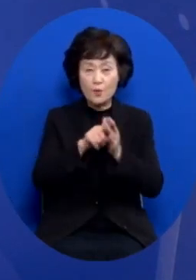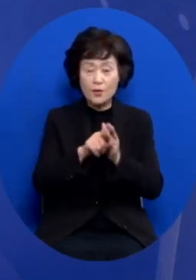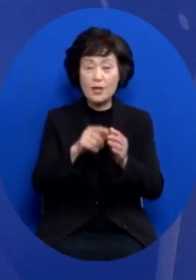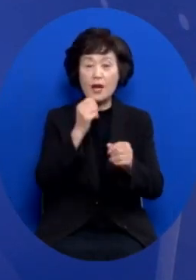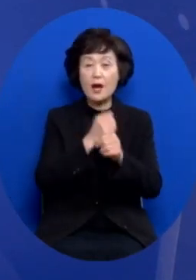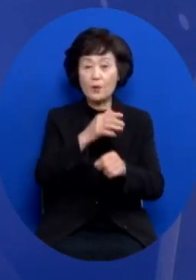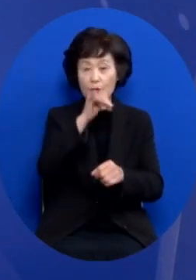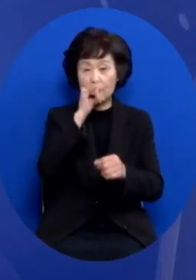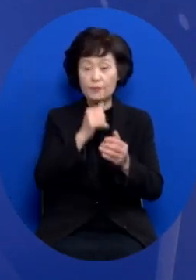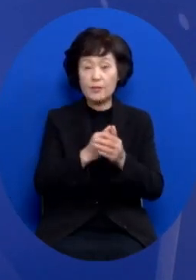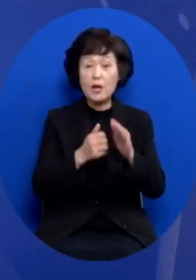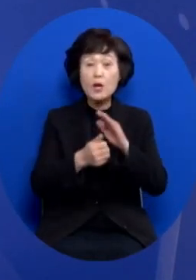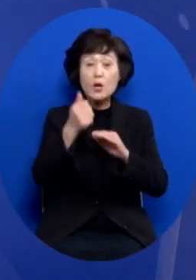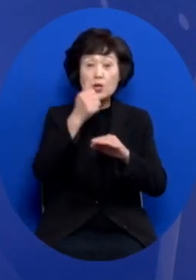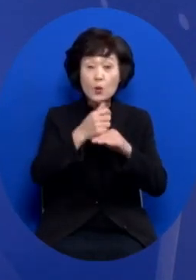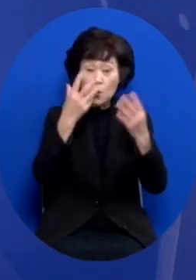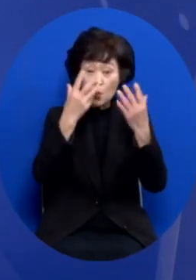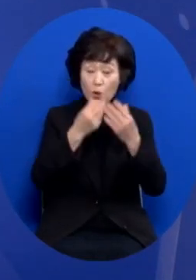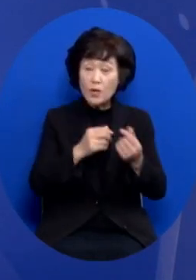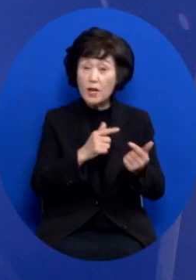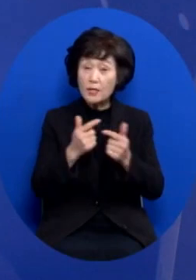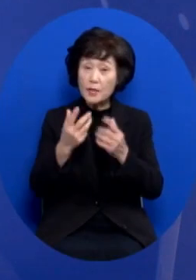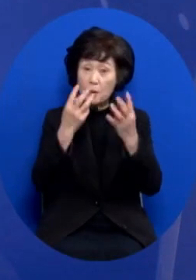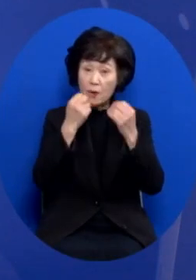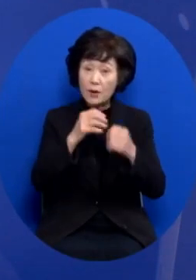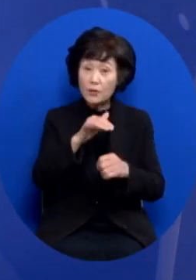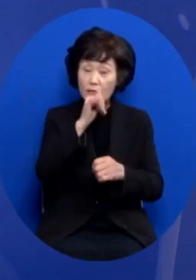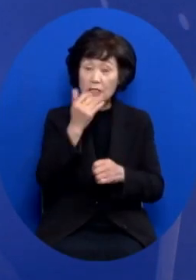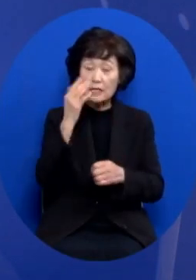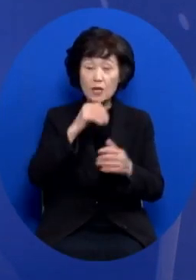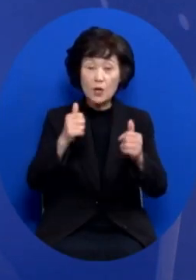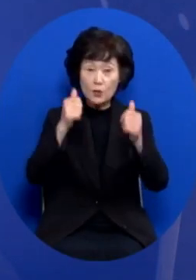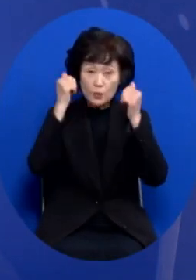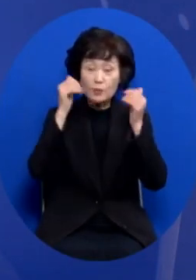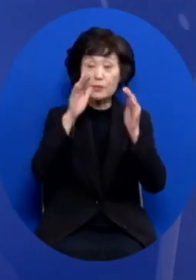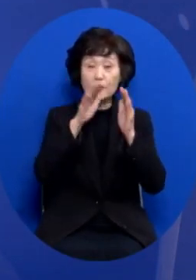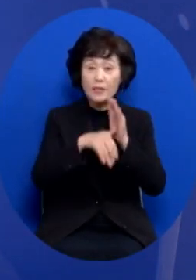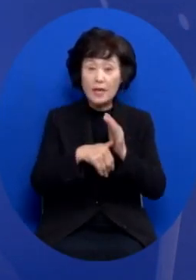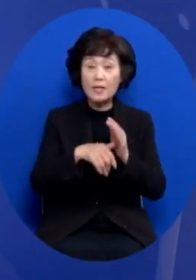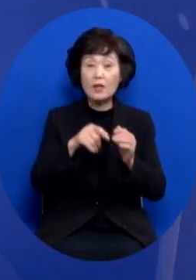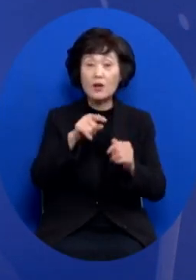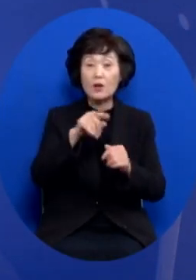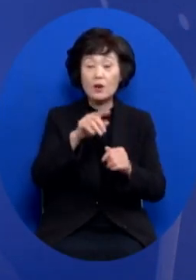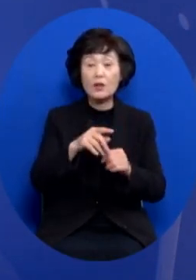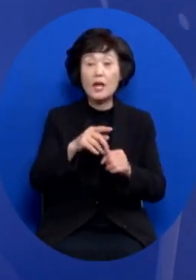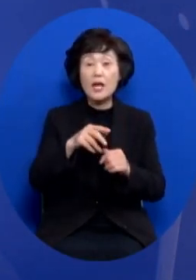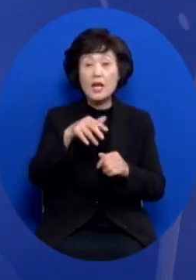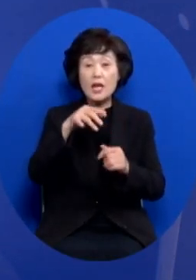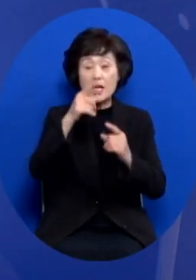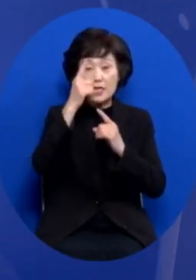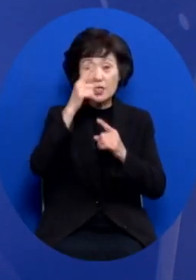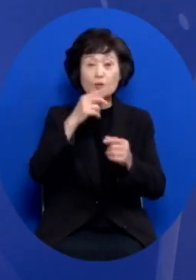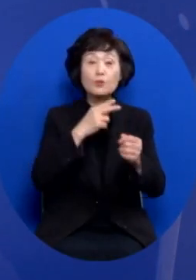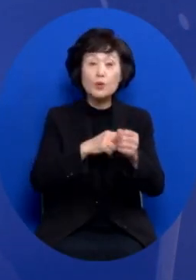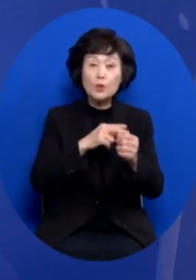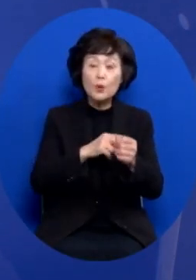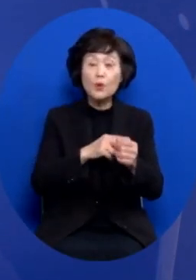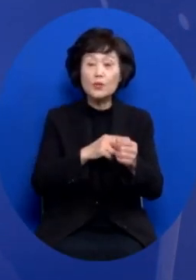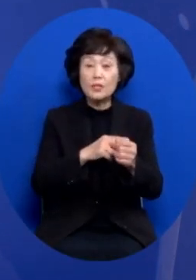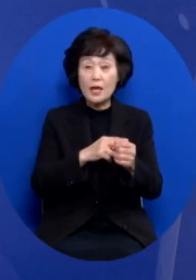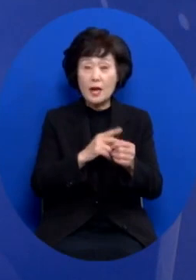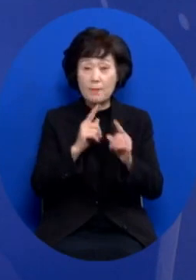이날 수료식에서는 제주 중앙고등학교 교목인 이준규 교사가 이승규 교사가 매주 20개반에 들어가서